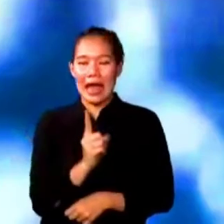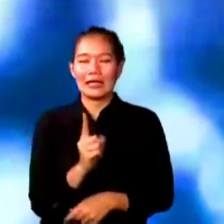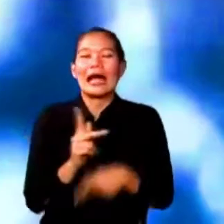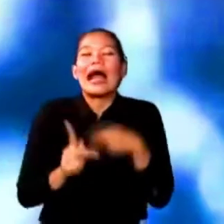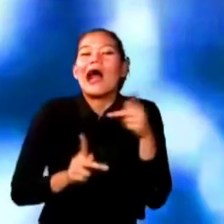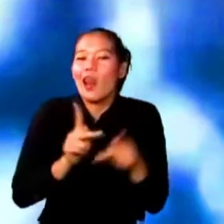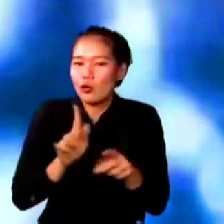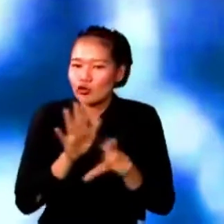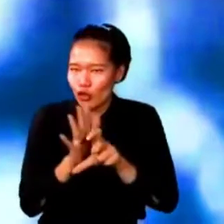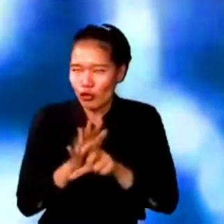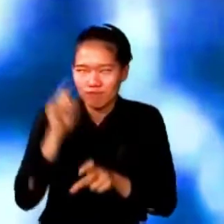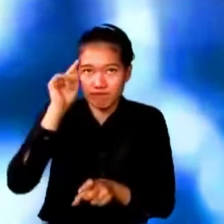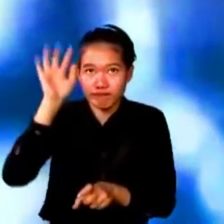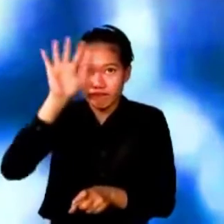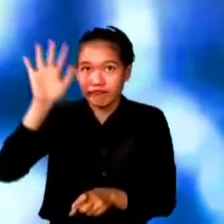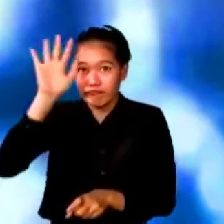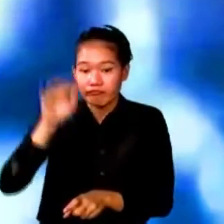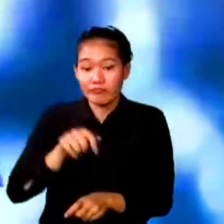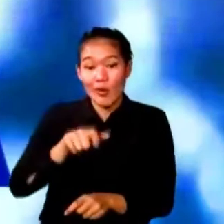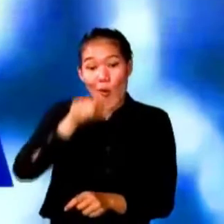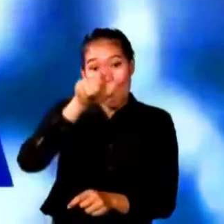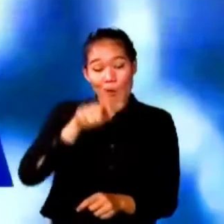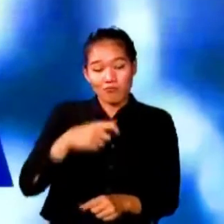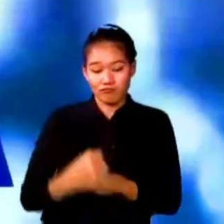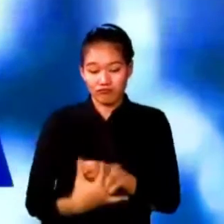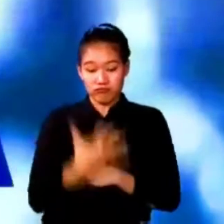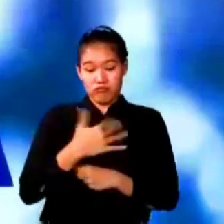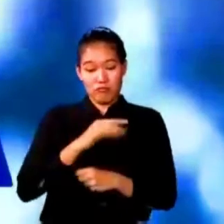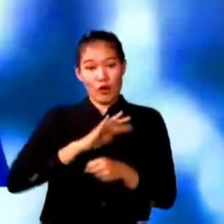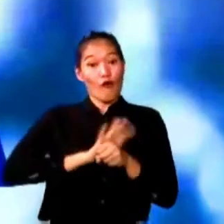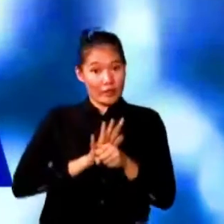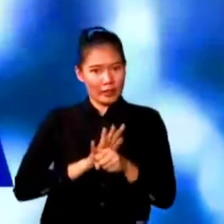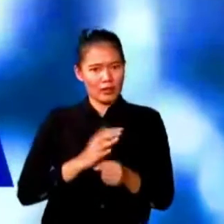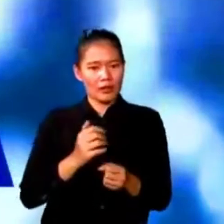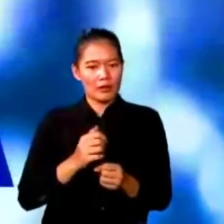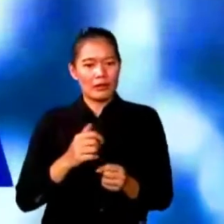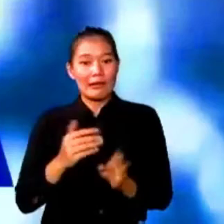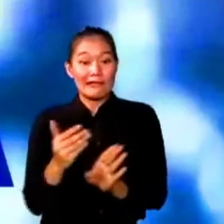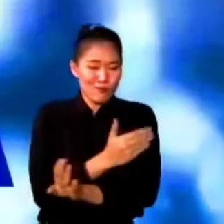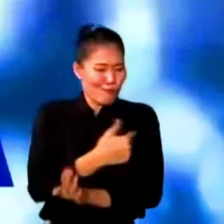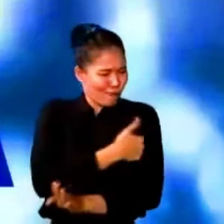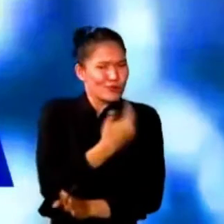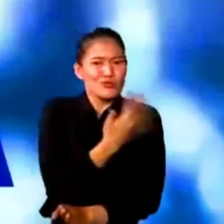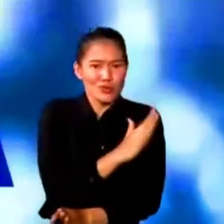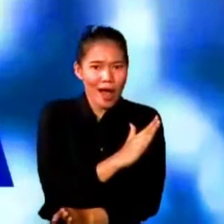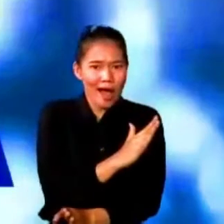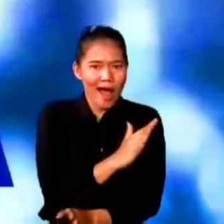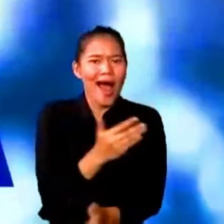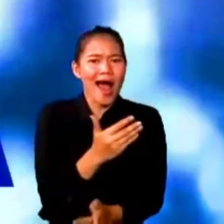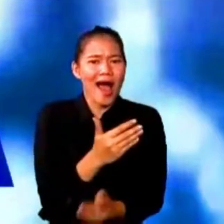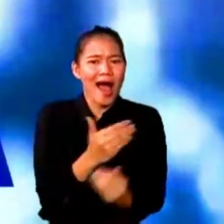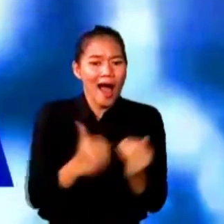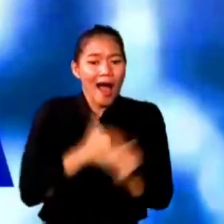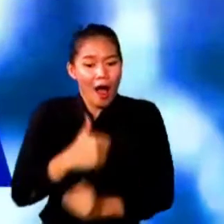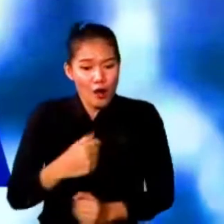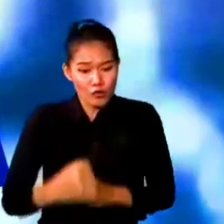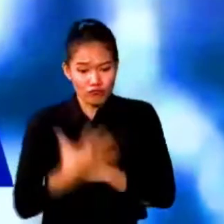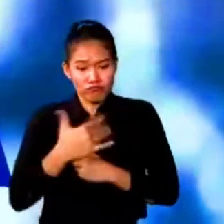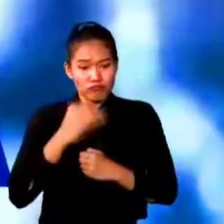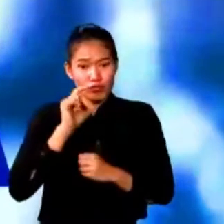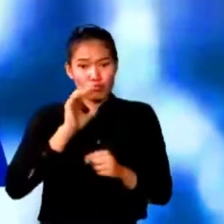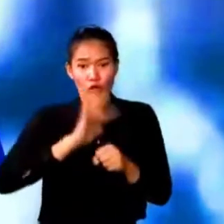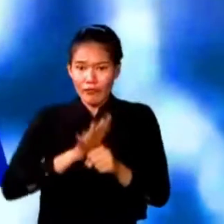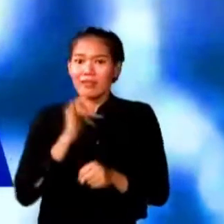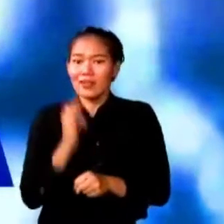seandainya Kalaupun dia kena sakit khotib padahal sudah divaksinasi itu mungkin saja hanya